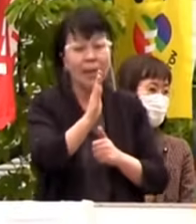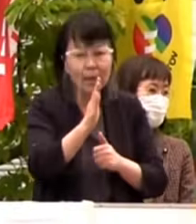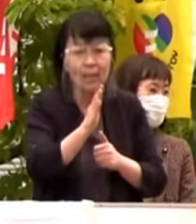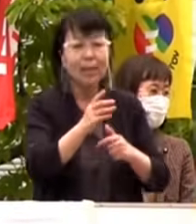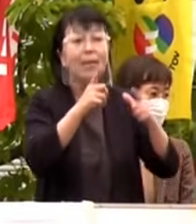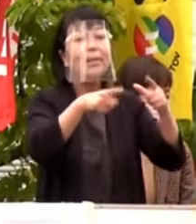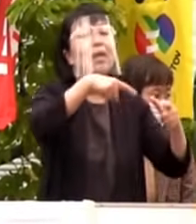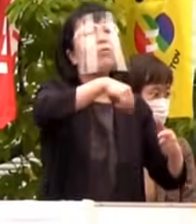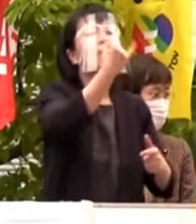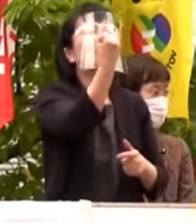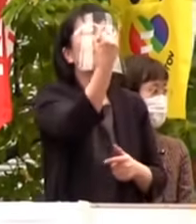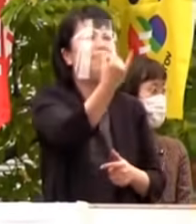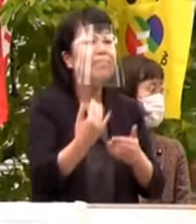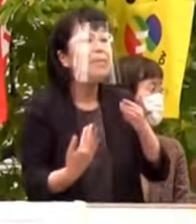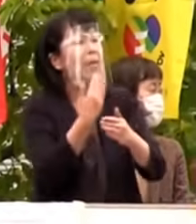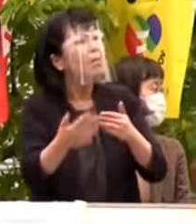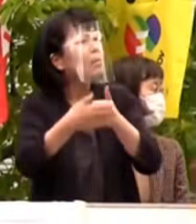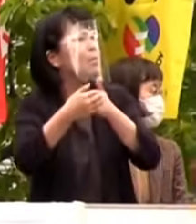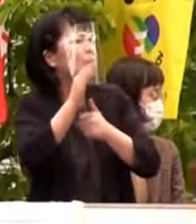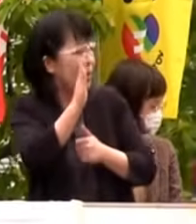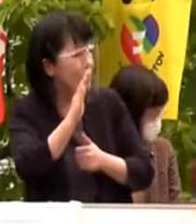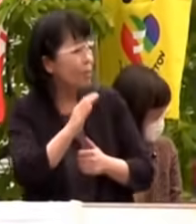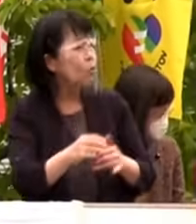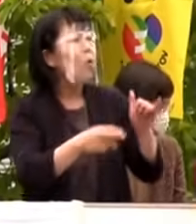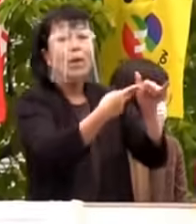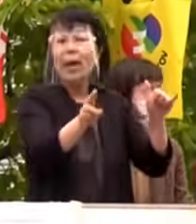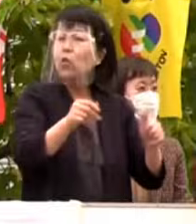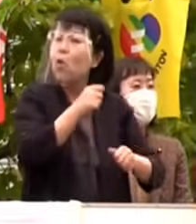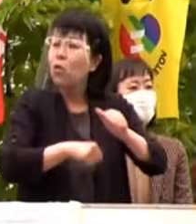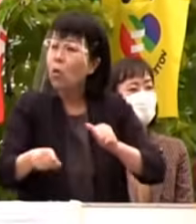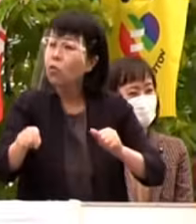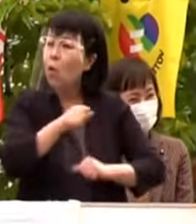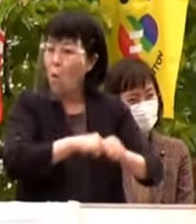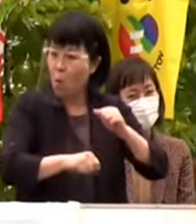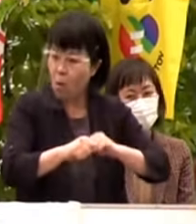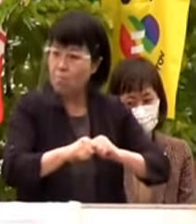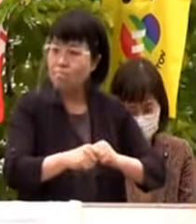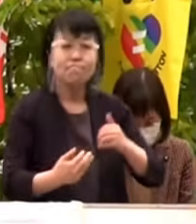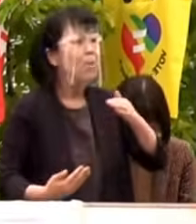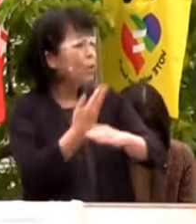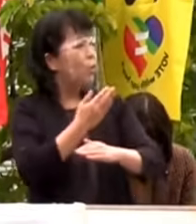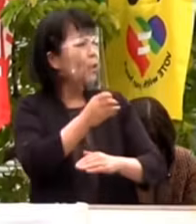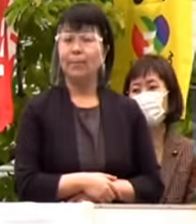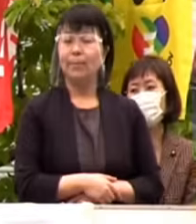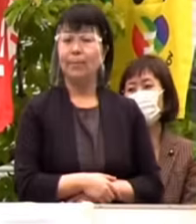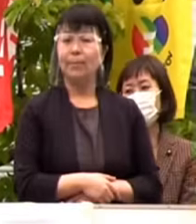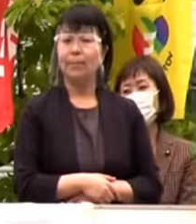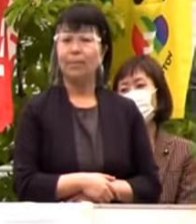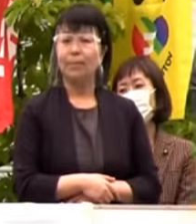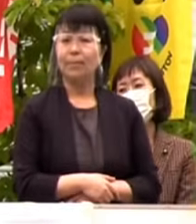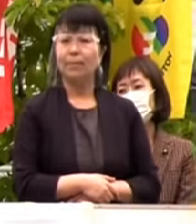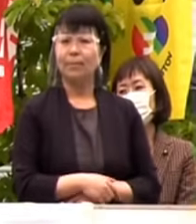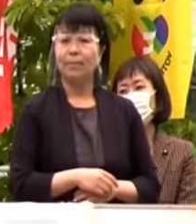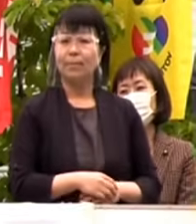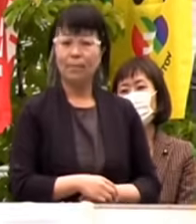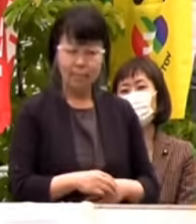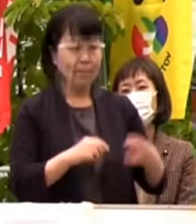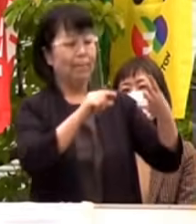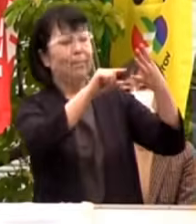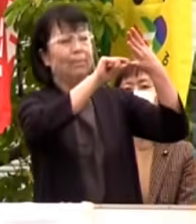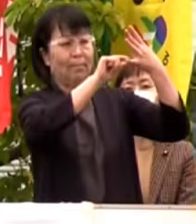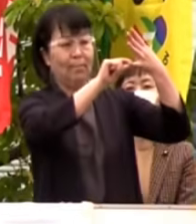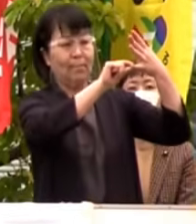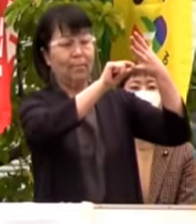勝たせてください。野党共闘を処理させてください。よろしくお願いいたします。第3に第4